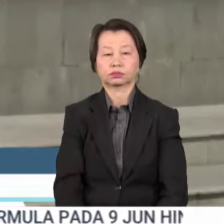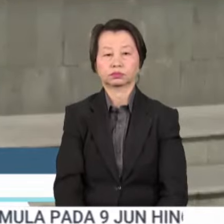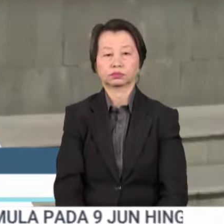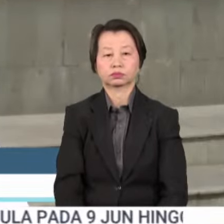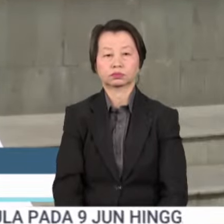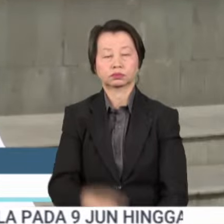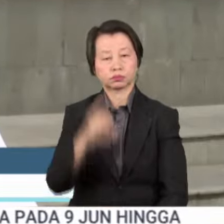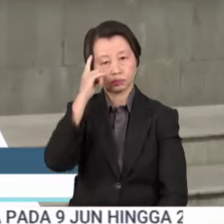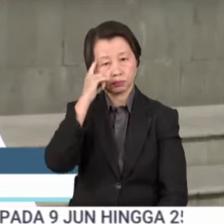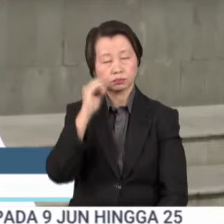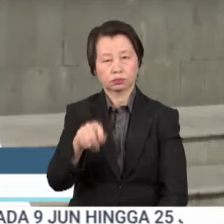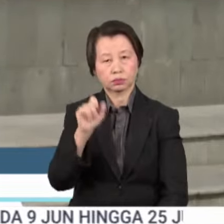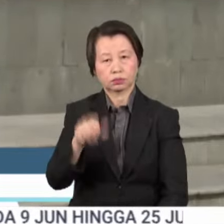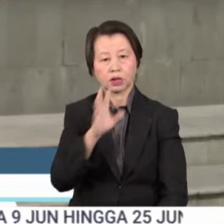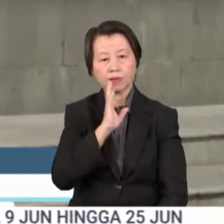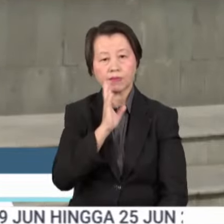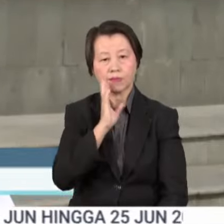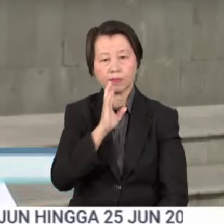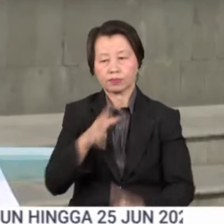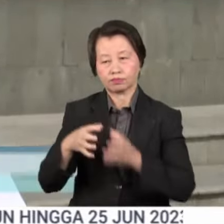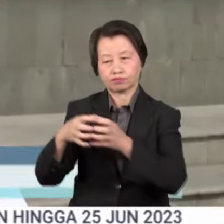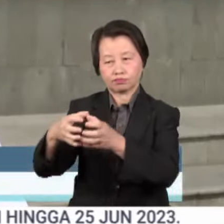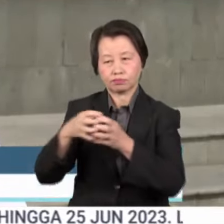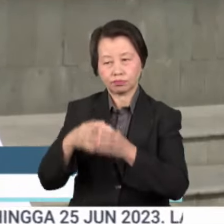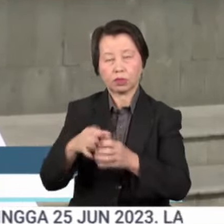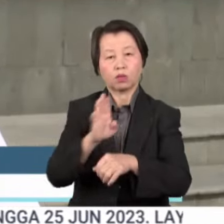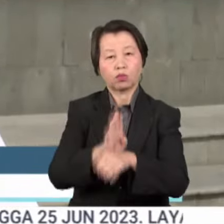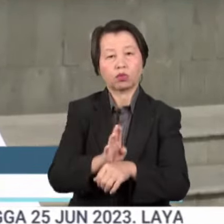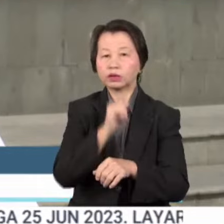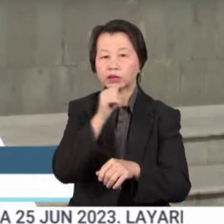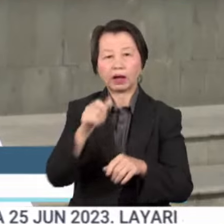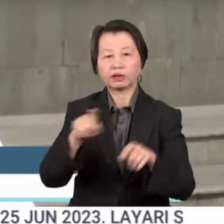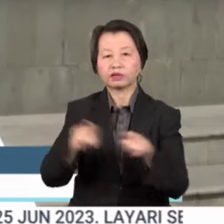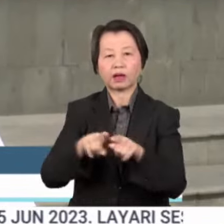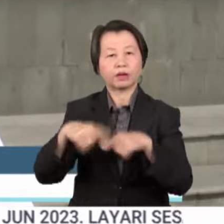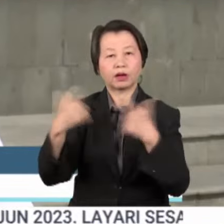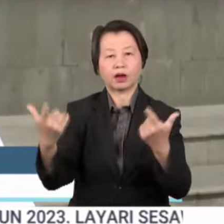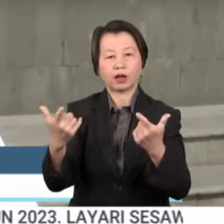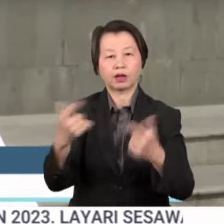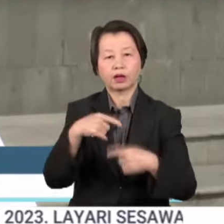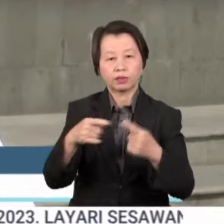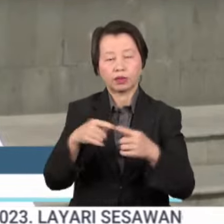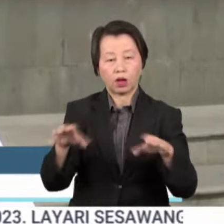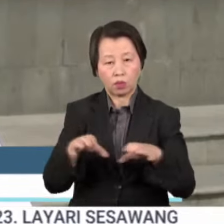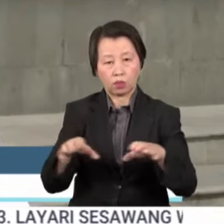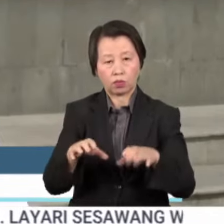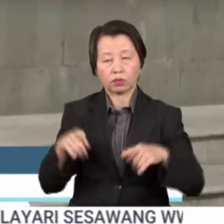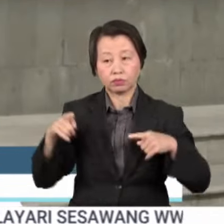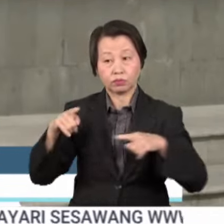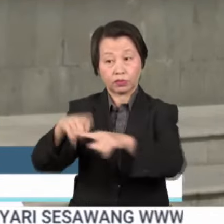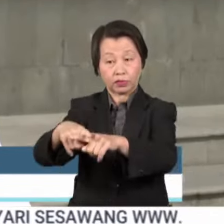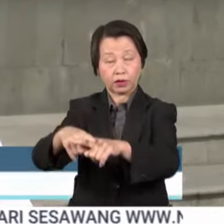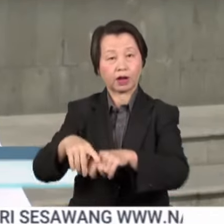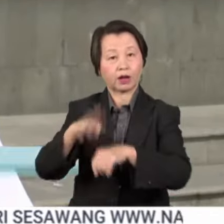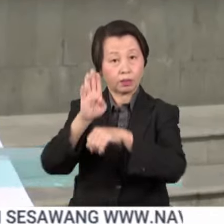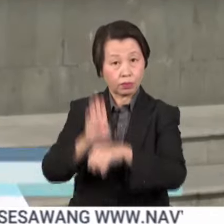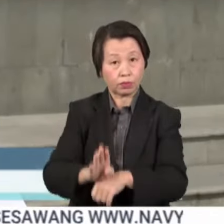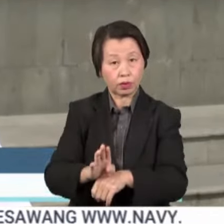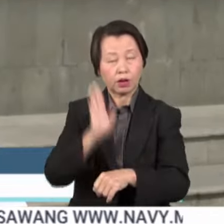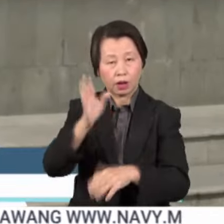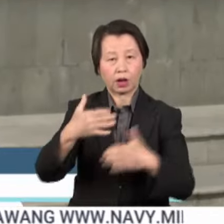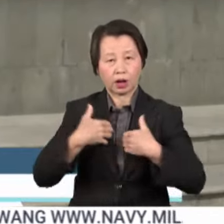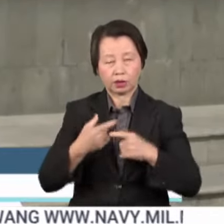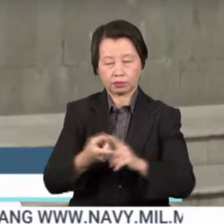Bila kata-kata serupa dia tak semestinya budaya yang sama. Jadi bila apabila kita buat antara pertukaran ataupun silang budaya ini akan